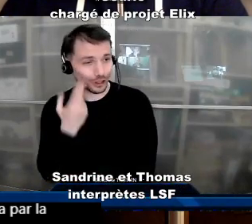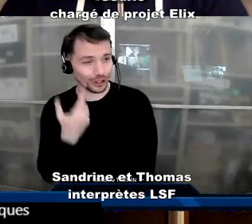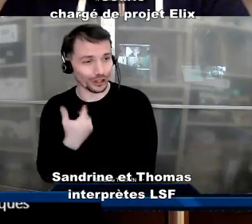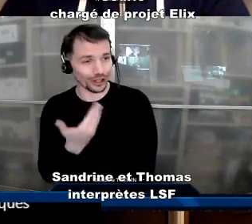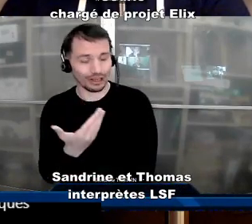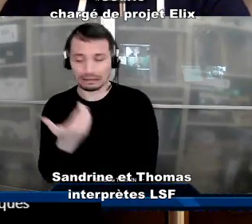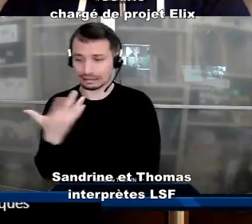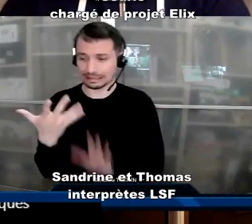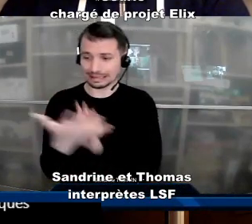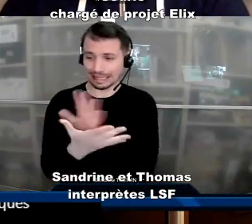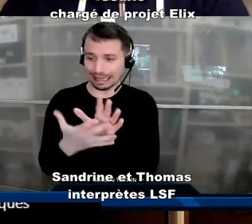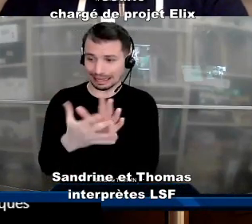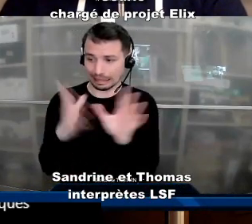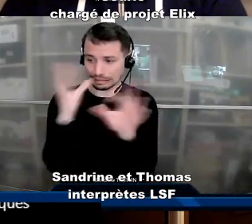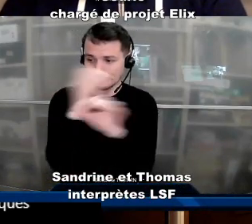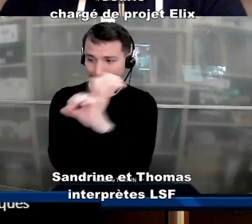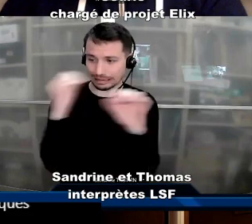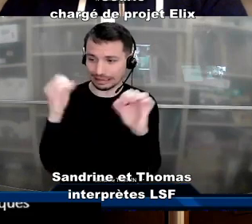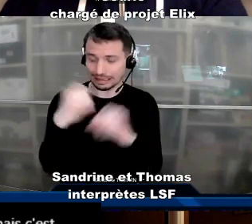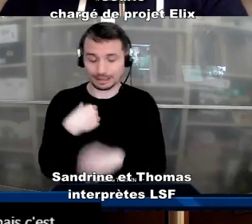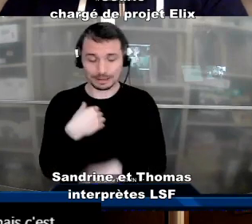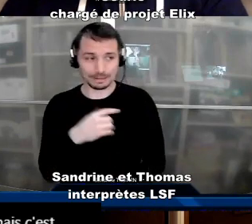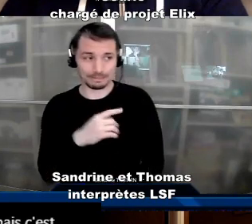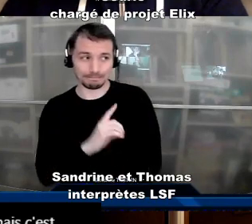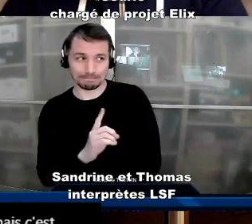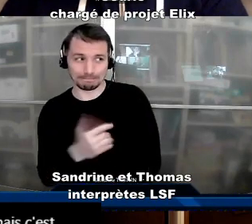pas. Non.